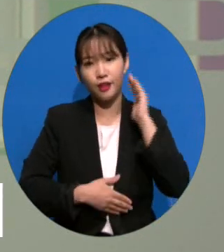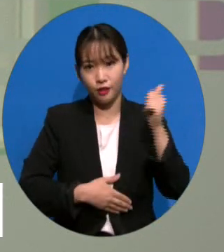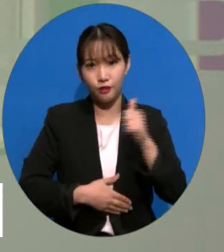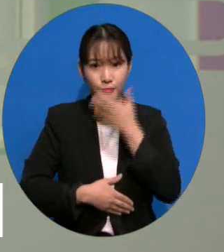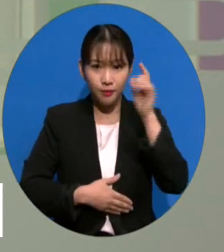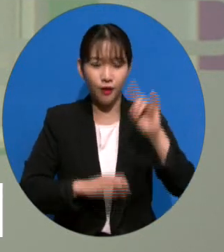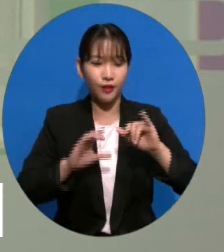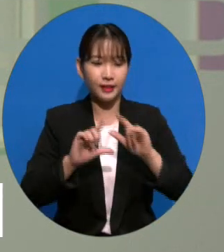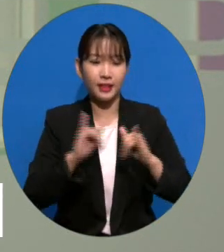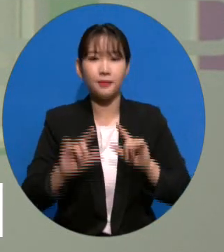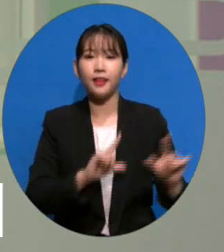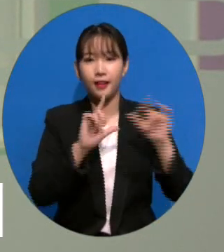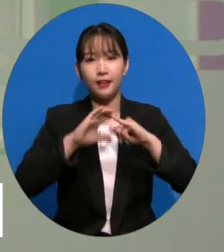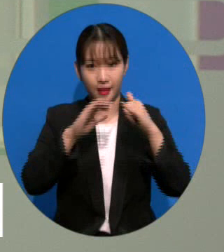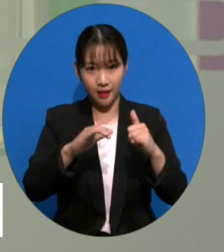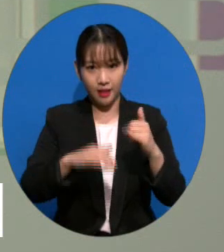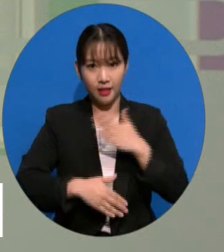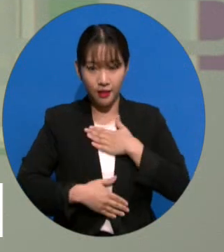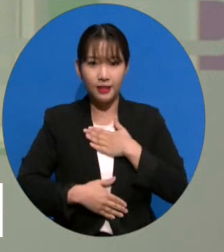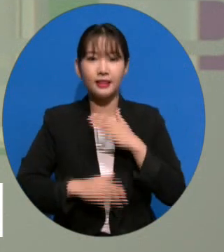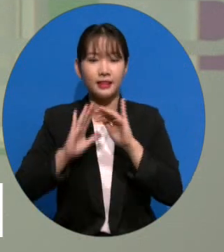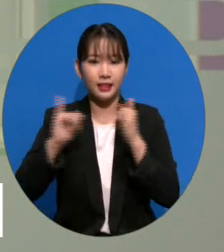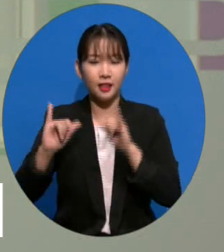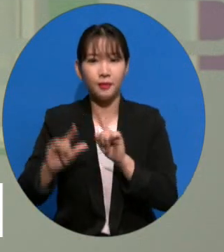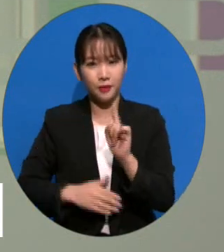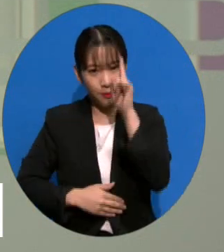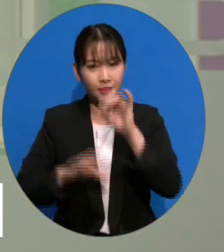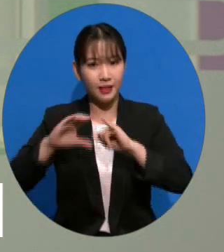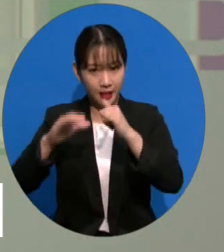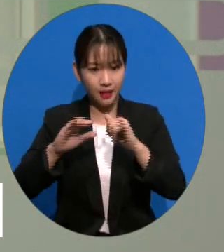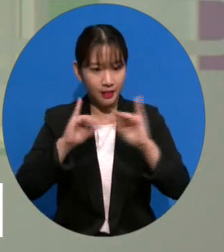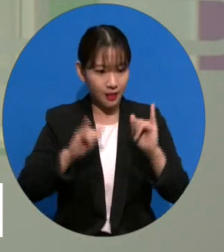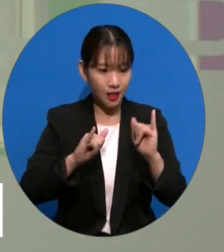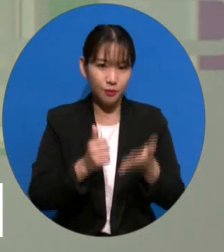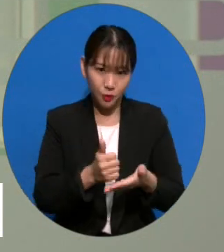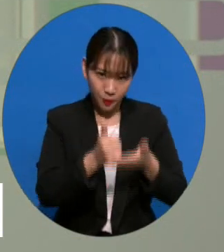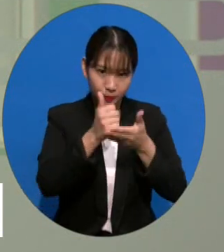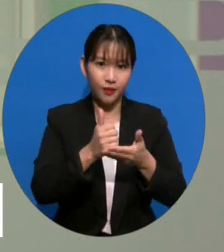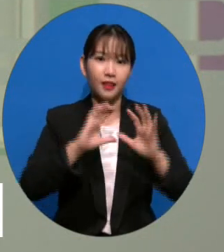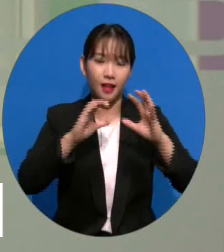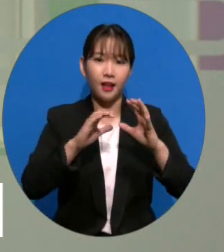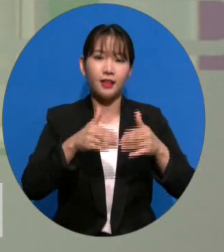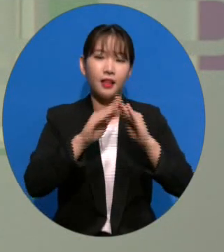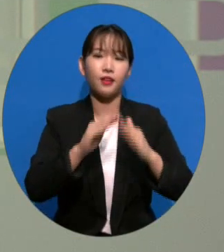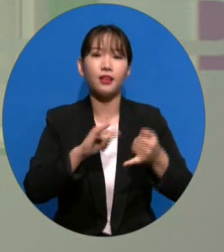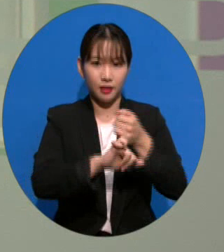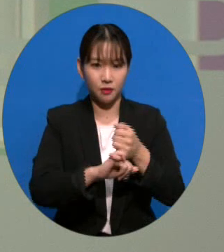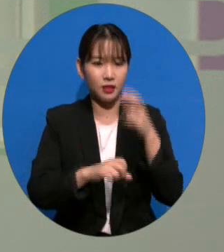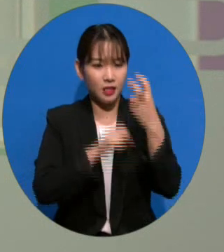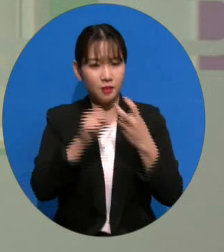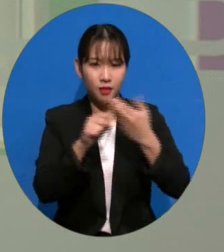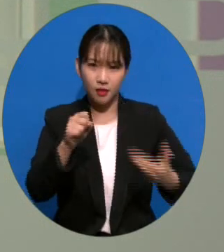세상이었죠. 저는 사람이 높은 세상, 사람을 높이는 나라를 약속드립니다. 20년이